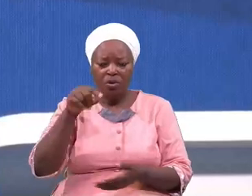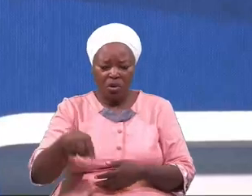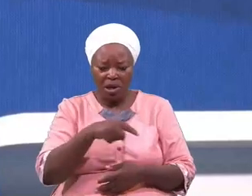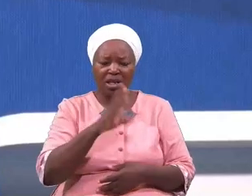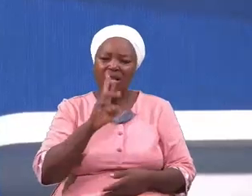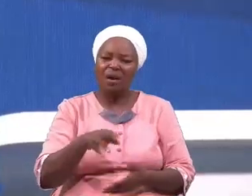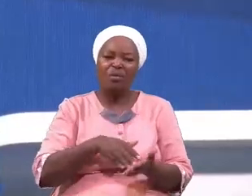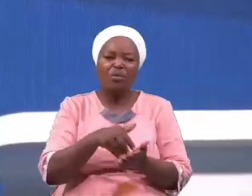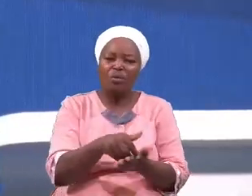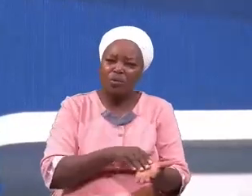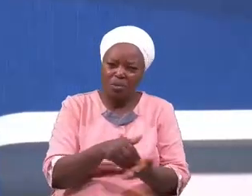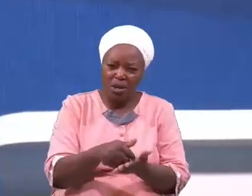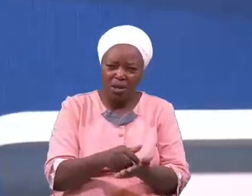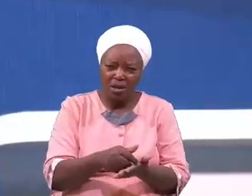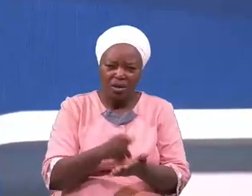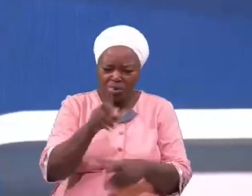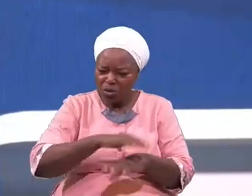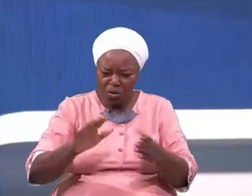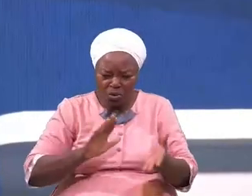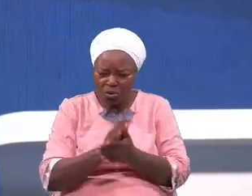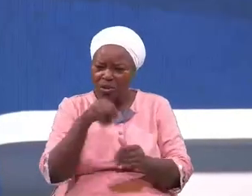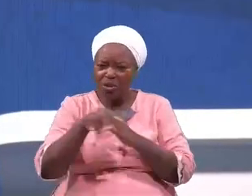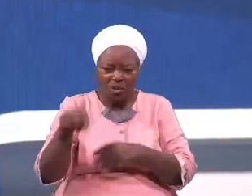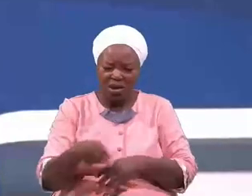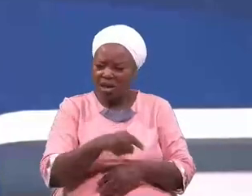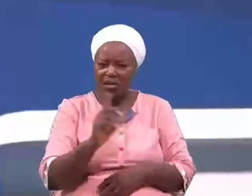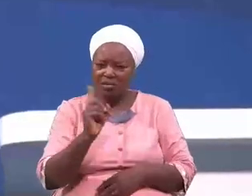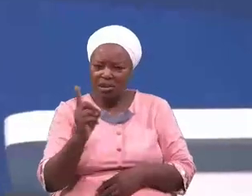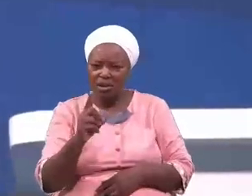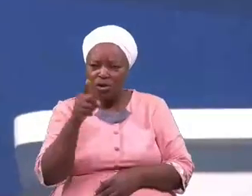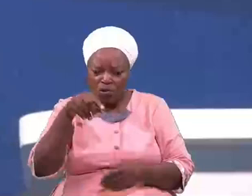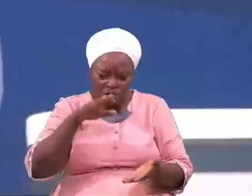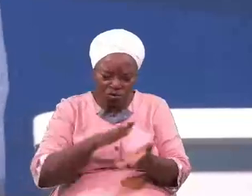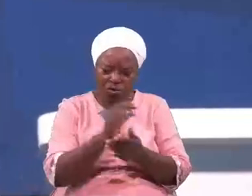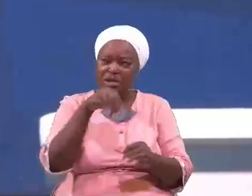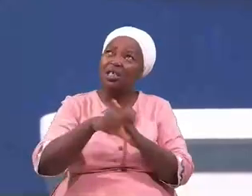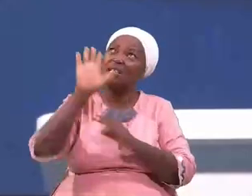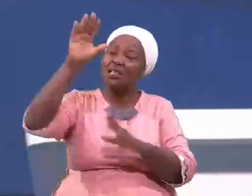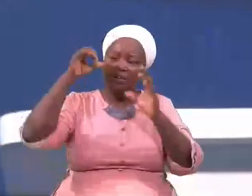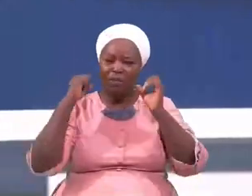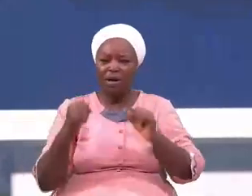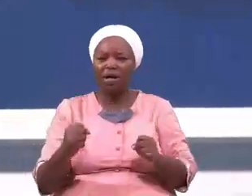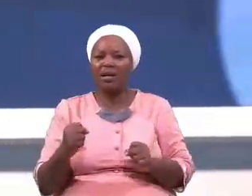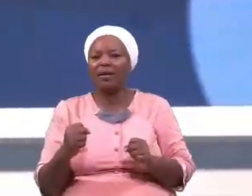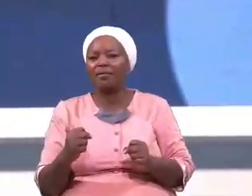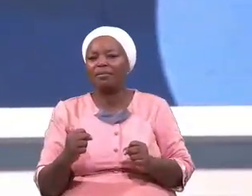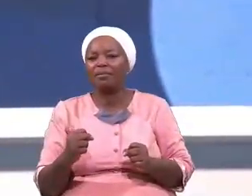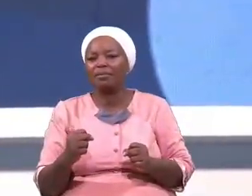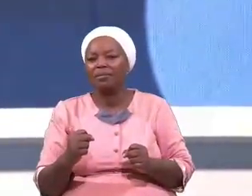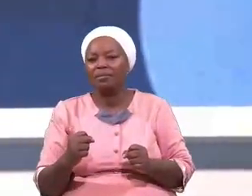Oui, vos pieds sont faibles. Oui, et il n'y a pas de force dans vos pieds. Mais vous mettez confiance en sa